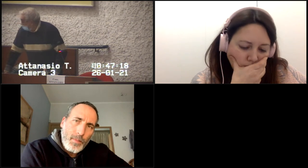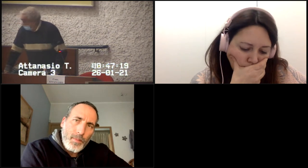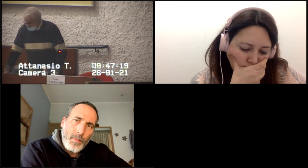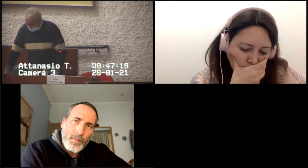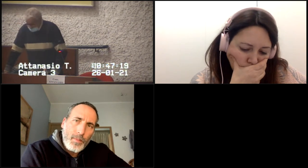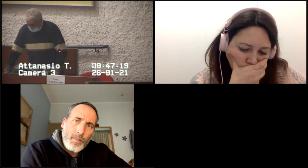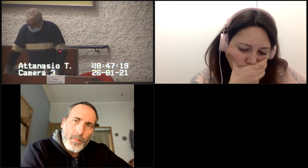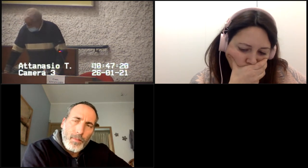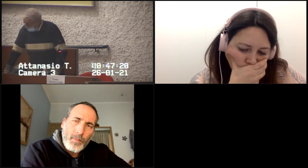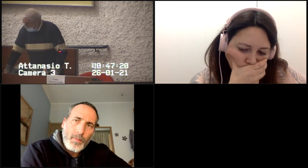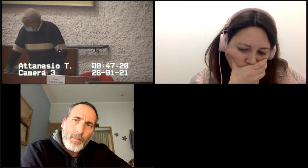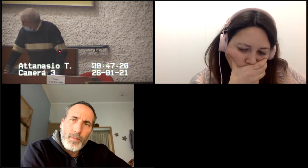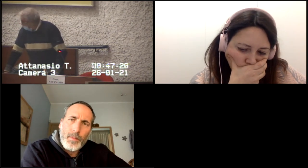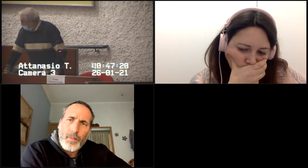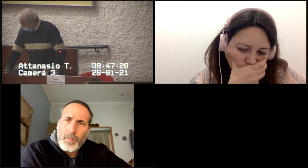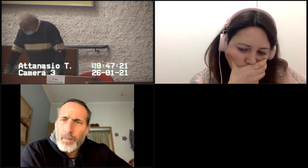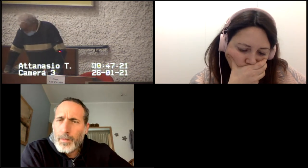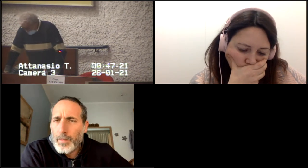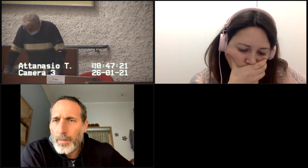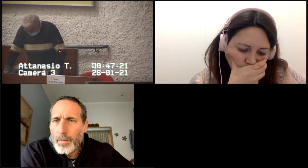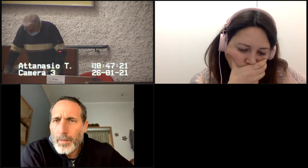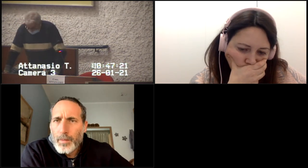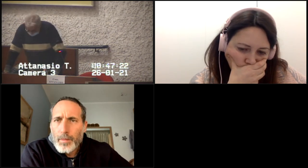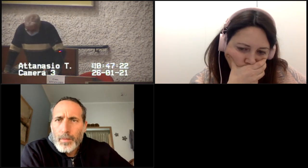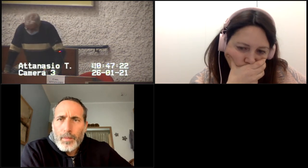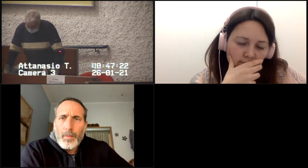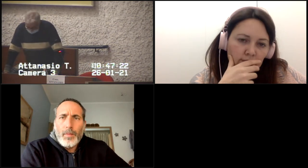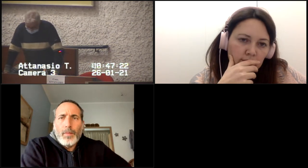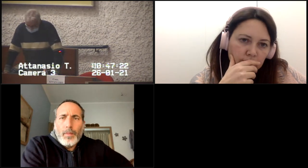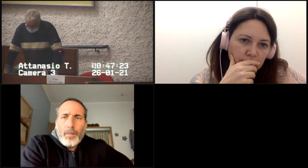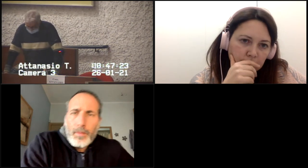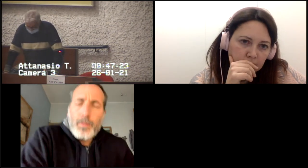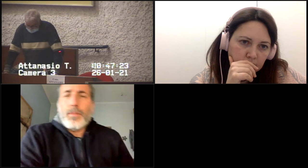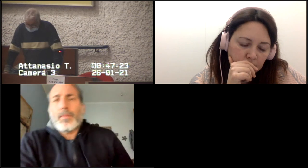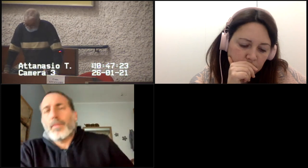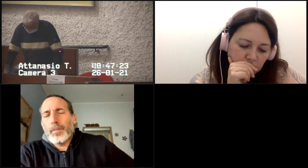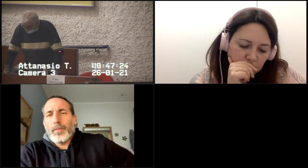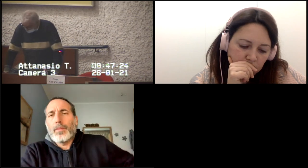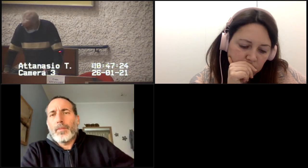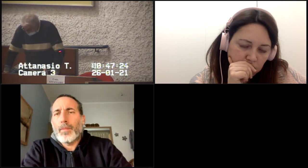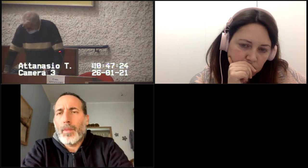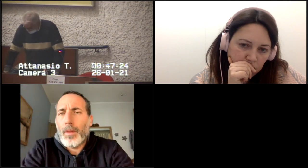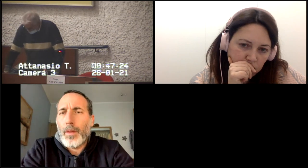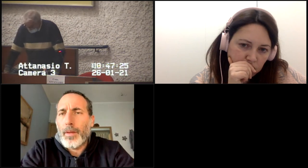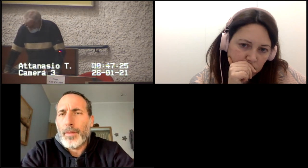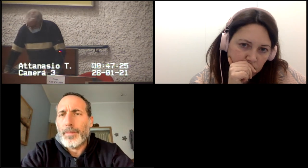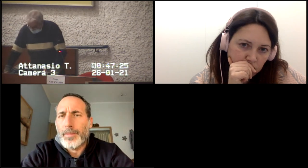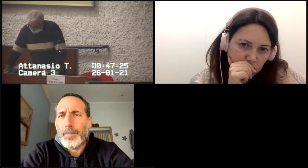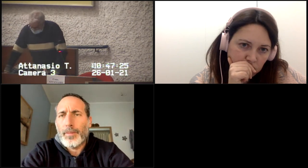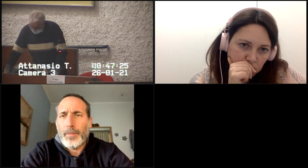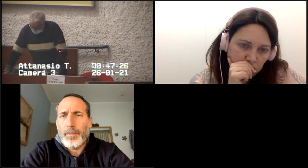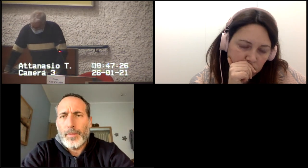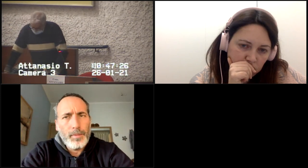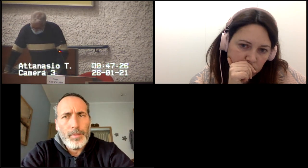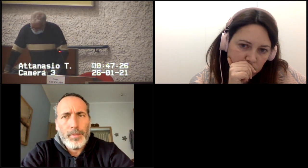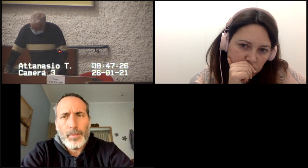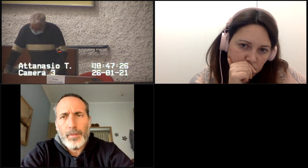perché è dovere, perché anche il dottor Trezzi